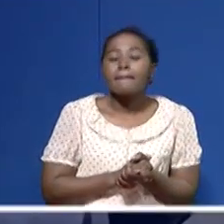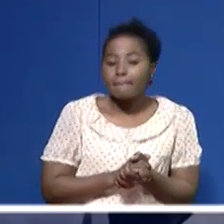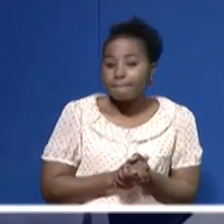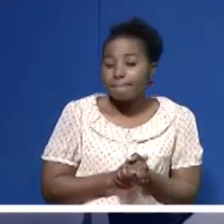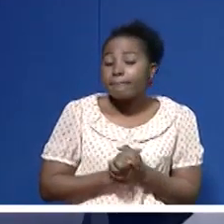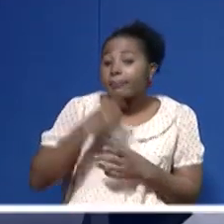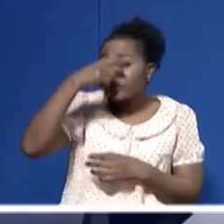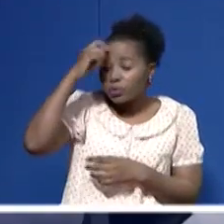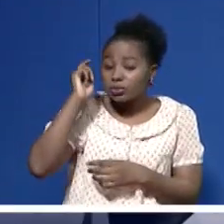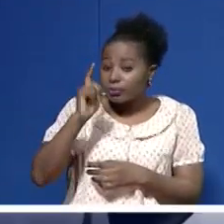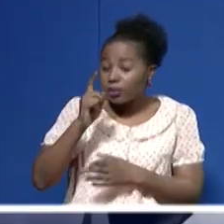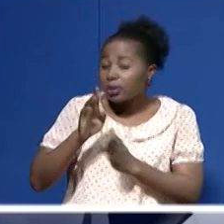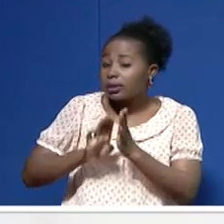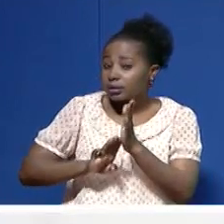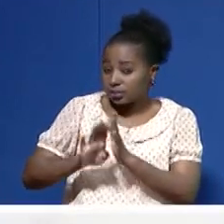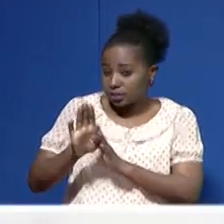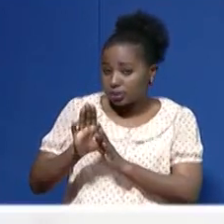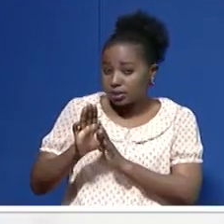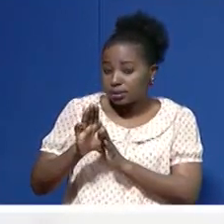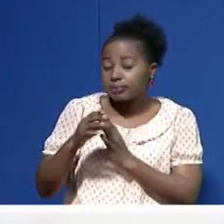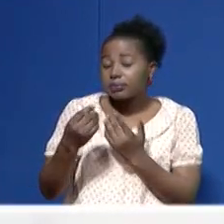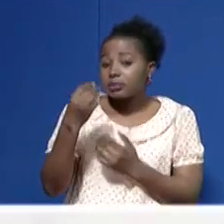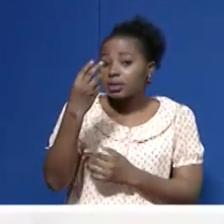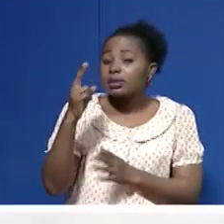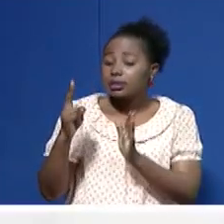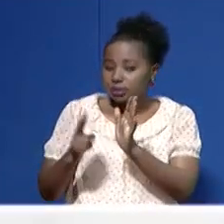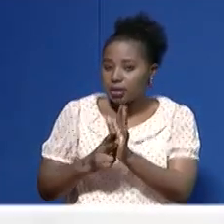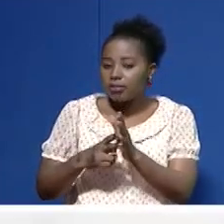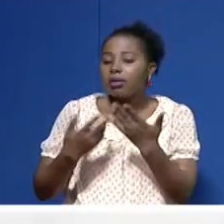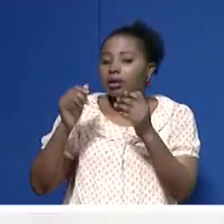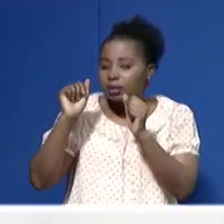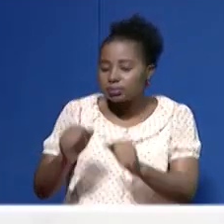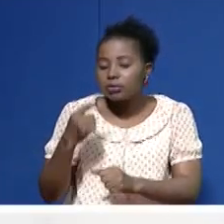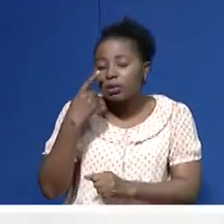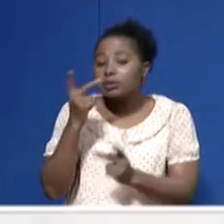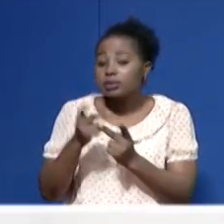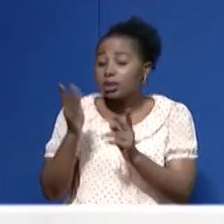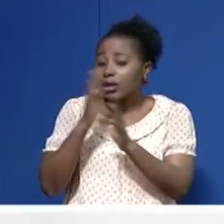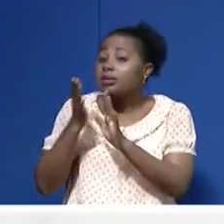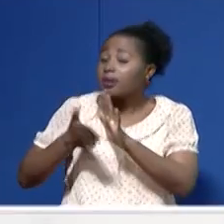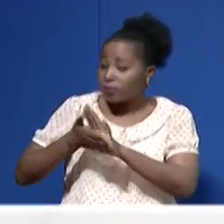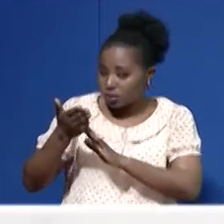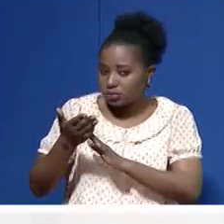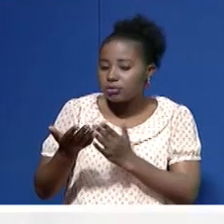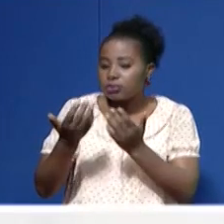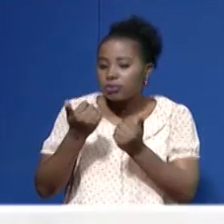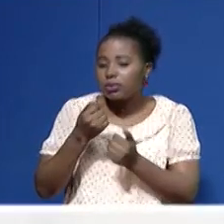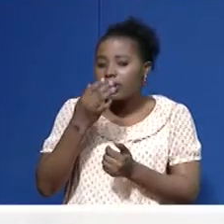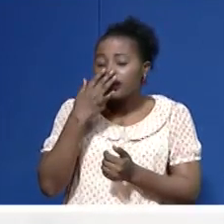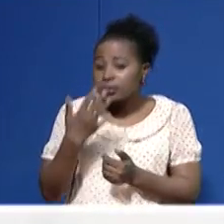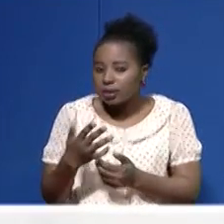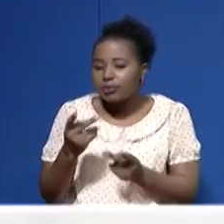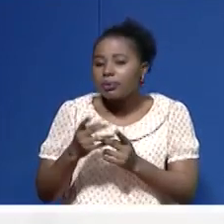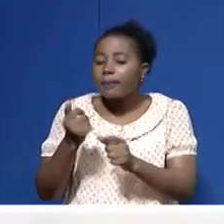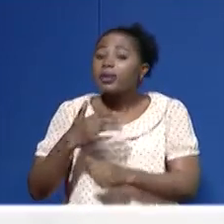Joto linalozidi degree 37 inabidi kuanza kuona kama ni dalili za awali. Unapiga chafya,